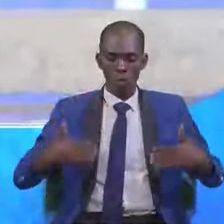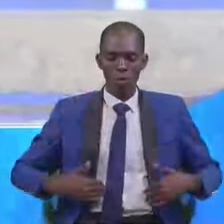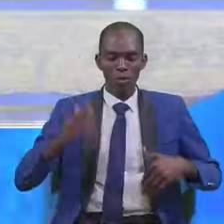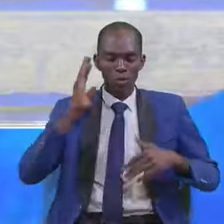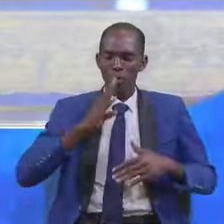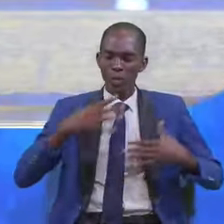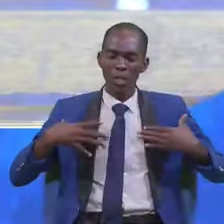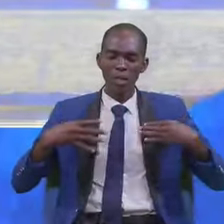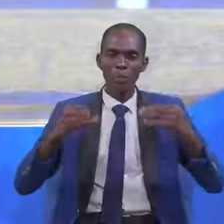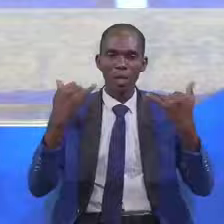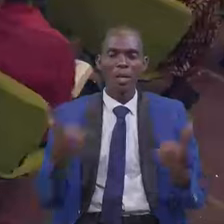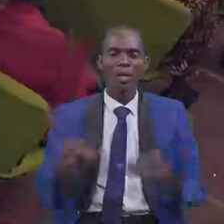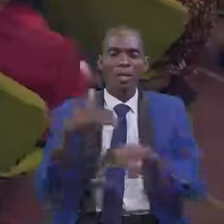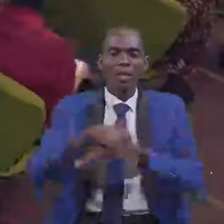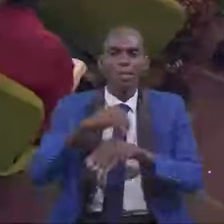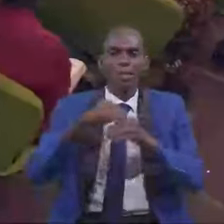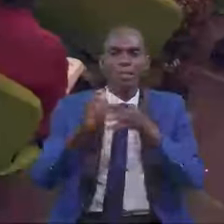Jésus.